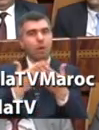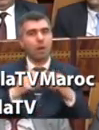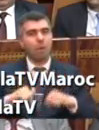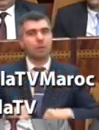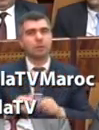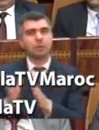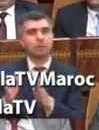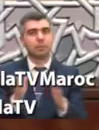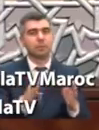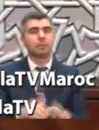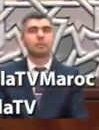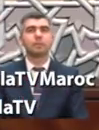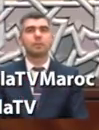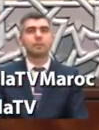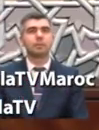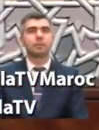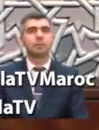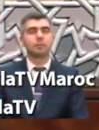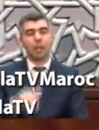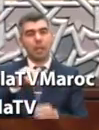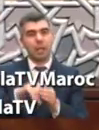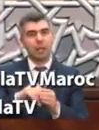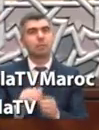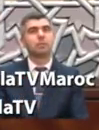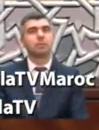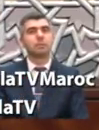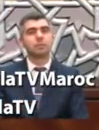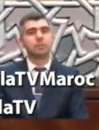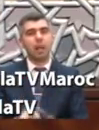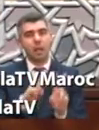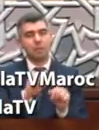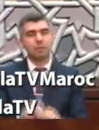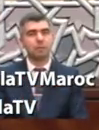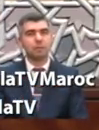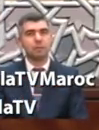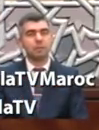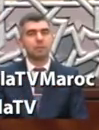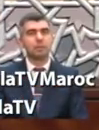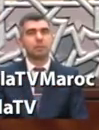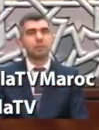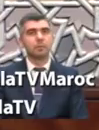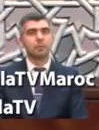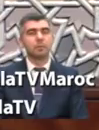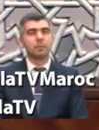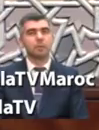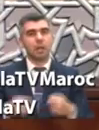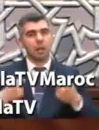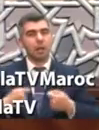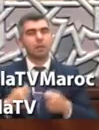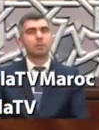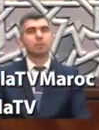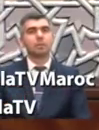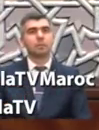شكرا سيد النائب. تعقيب فريق التجمع الدستوري. شكرا السيد الرئيس.